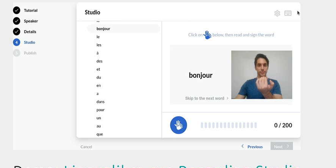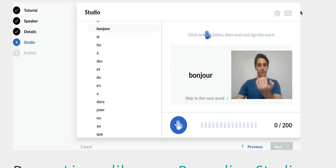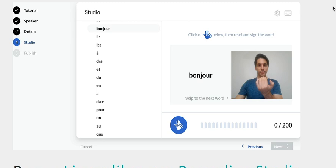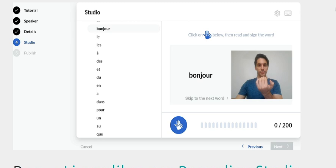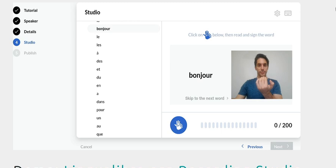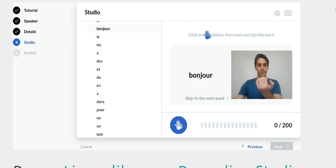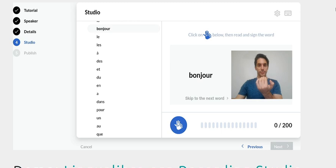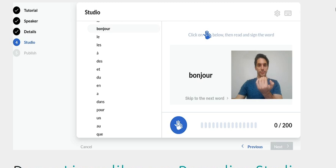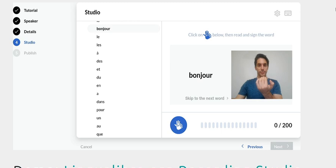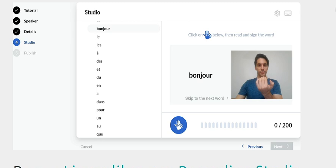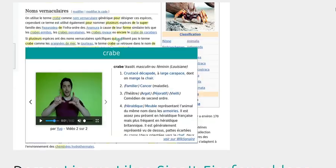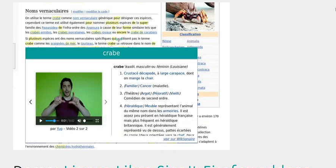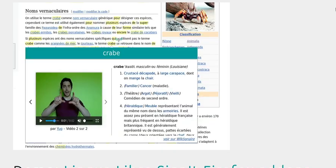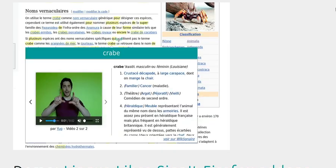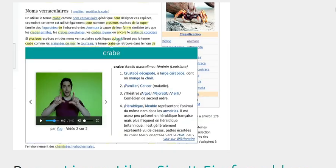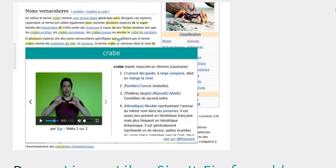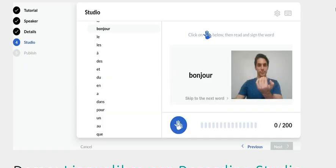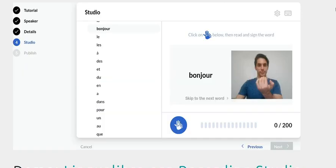棒，